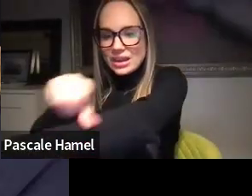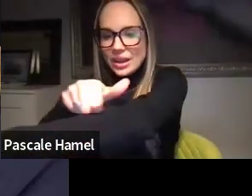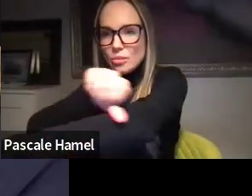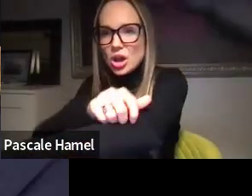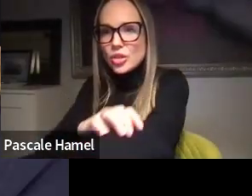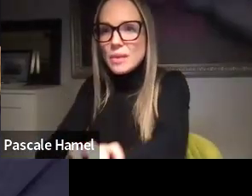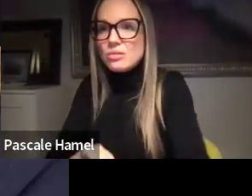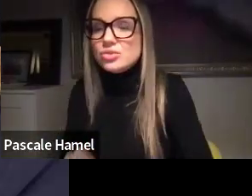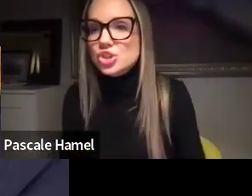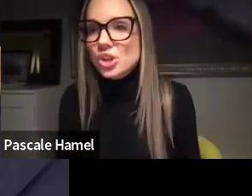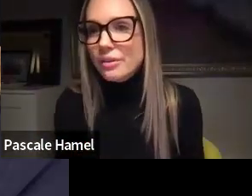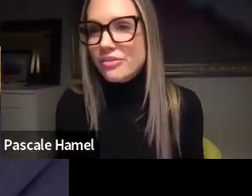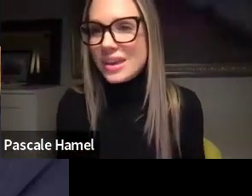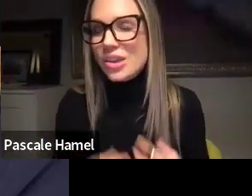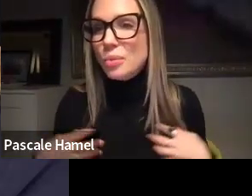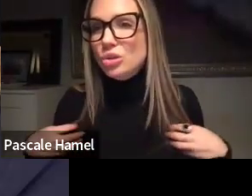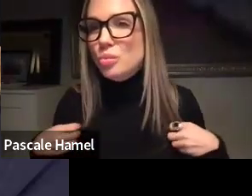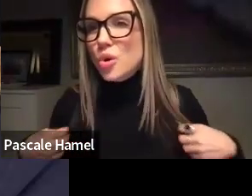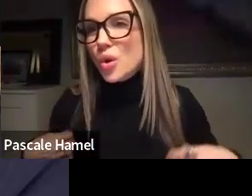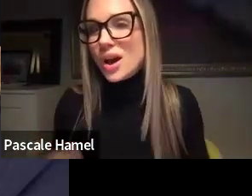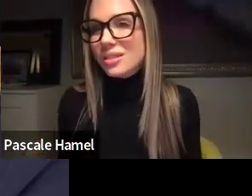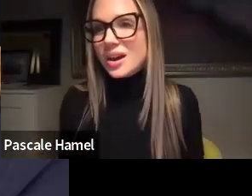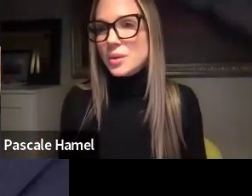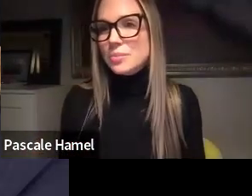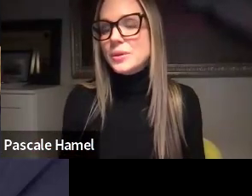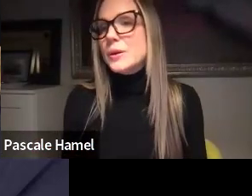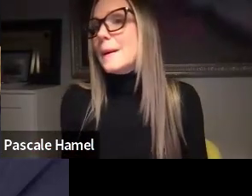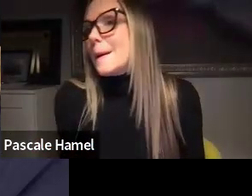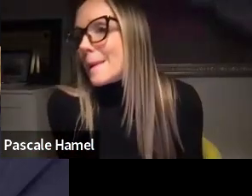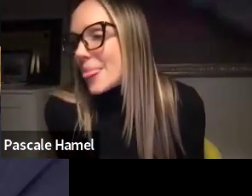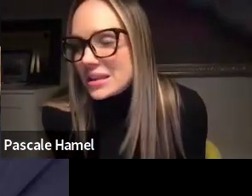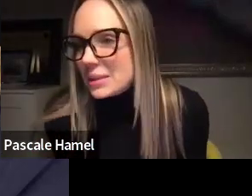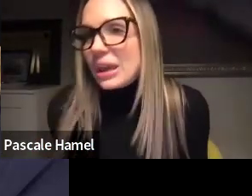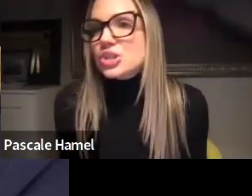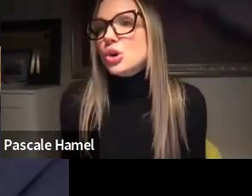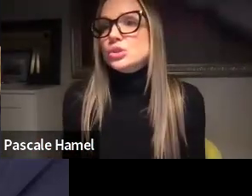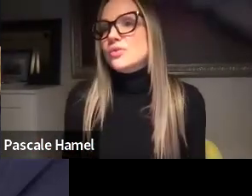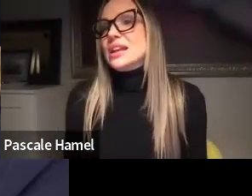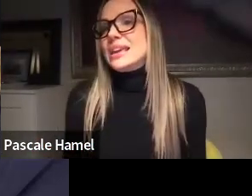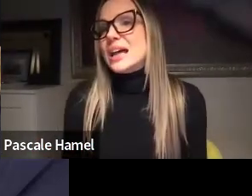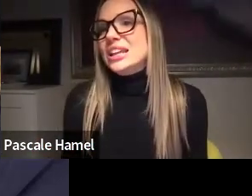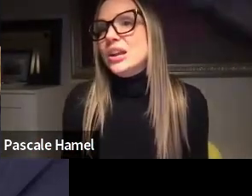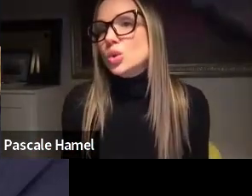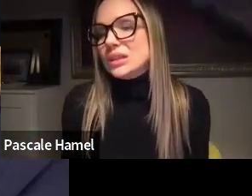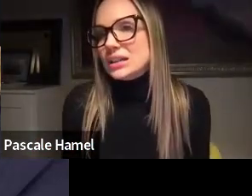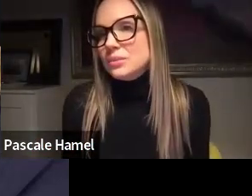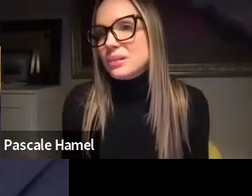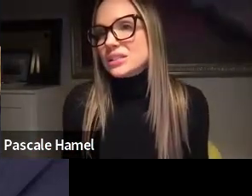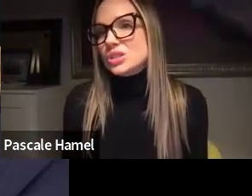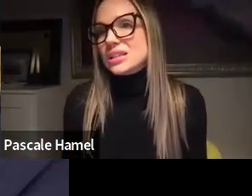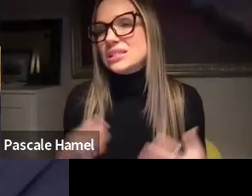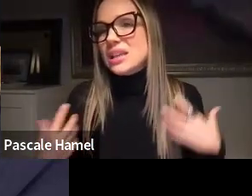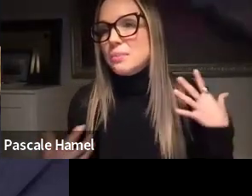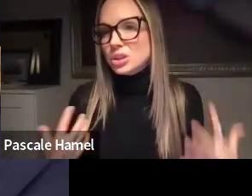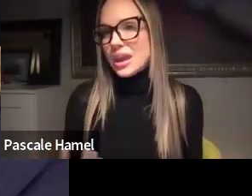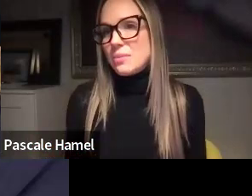là, avec les rebords de manches faits. Il n'y a pas de doublure en dedans. Puis, c'est pas quelque chose que vous allez garder longtemps